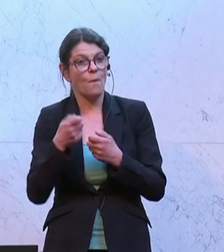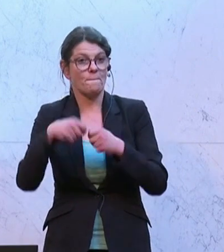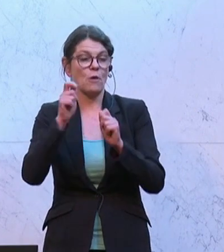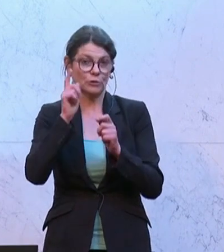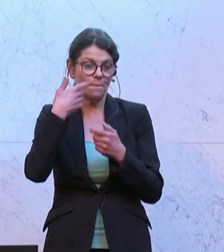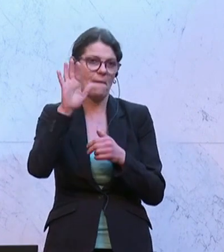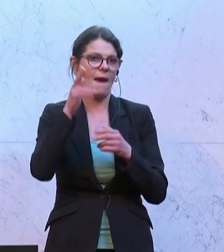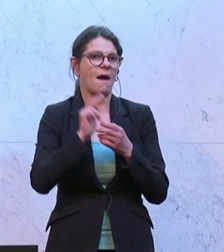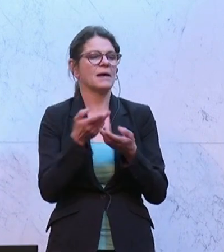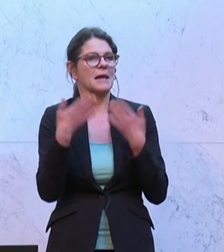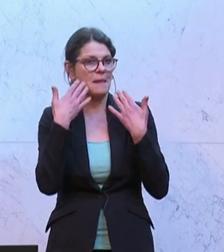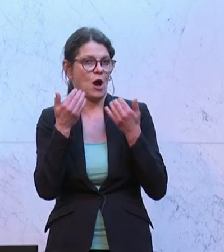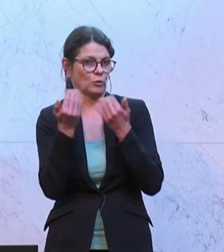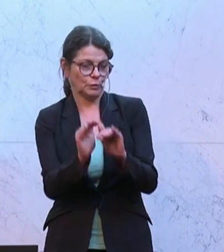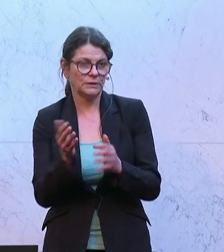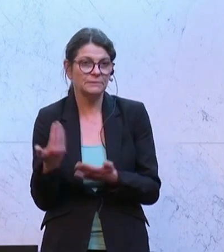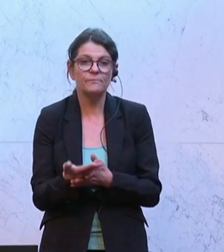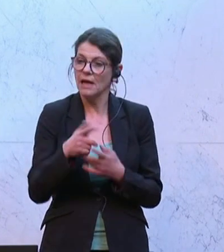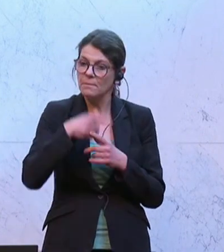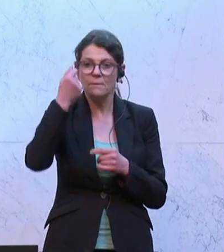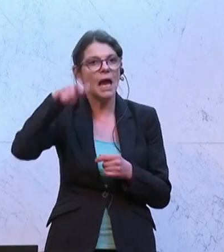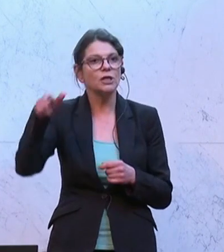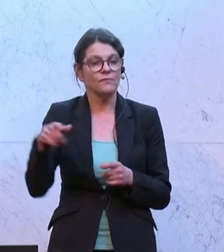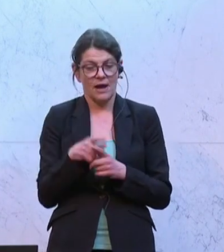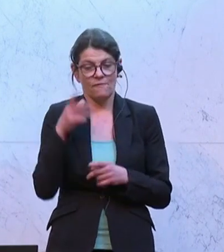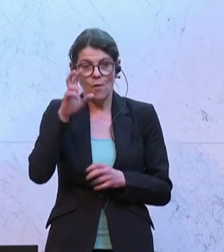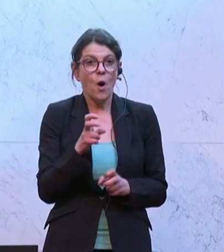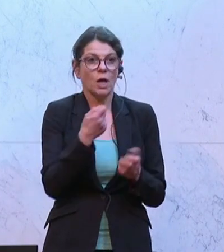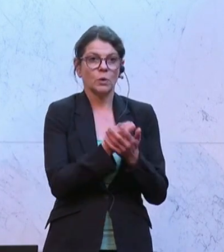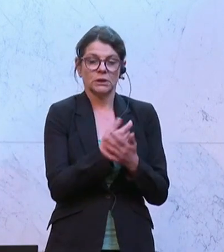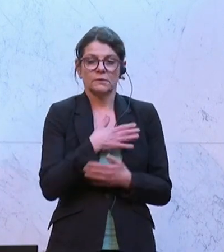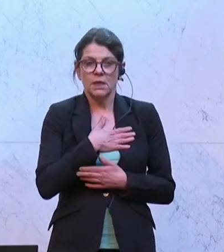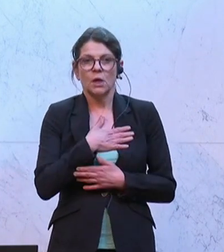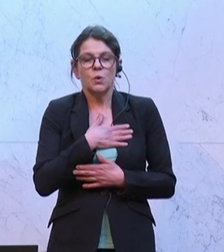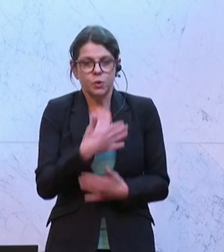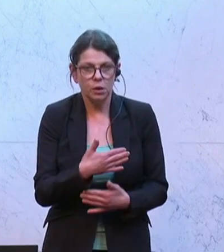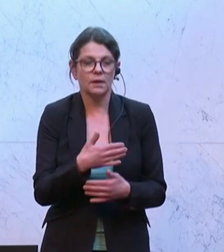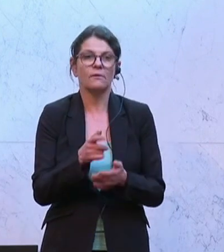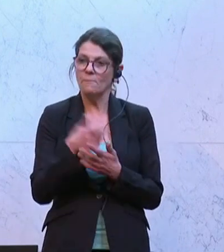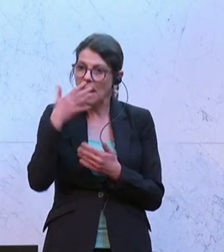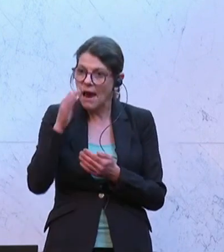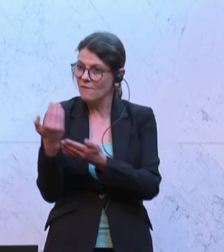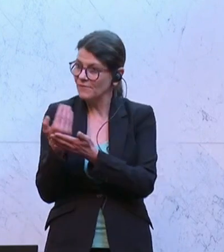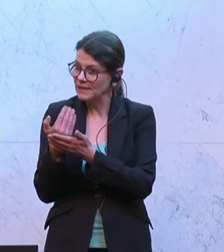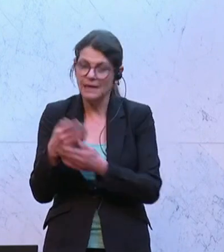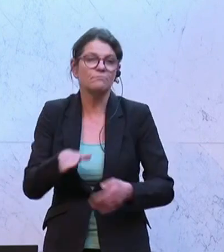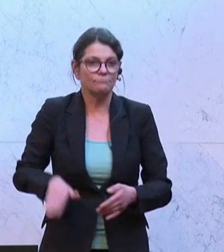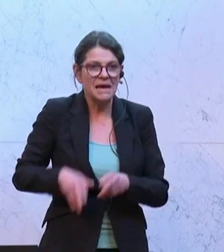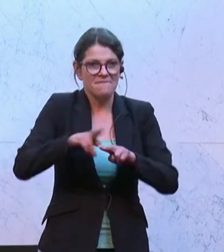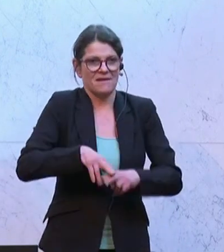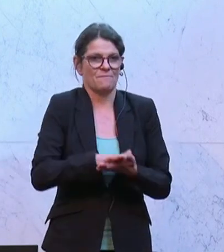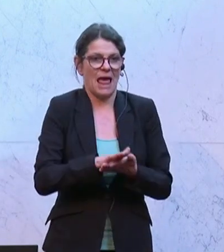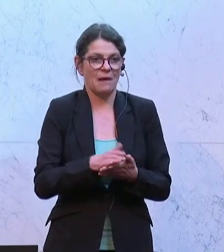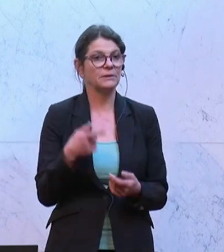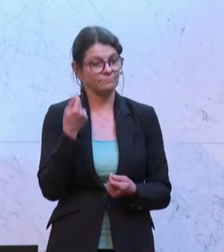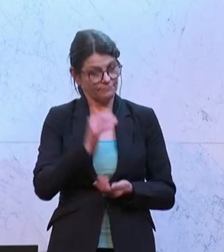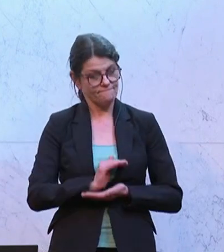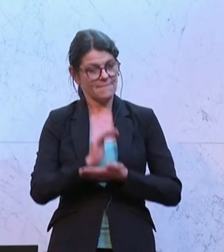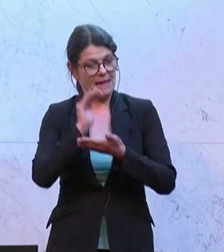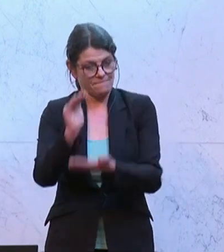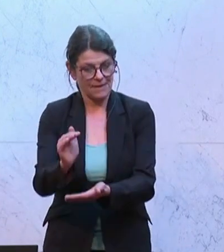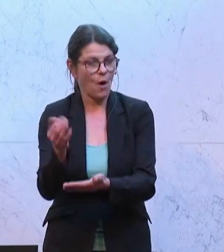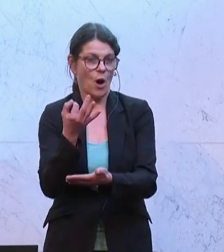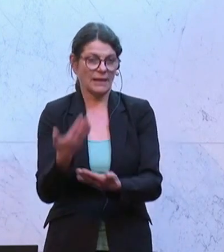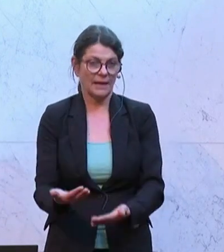in Österreich langfristig bei den Wohnkosten aufatmen können und ihnen wieder mehr vom Einkommen im Börserl bleibt. Das notwendige Geld stellen wir heute dafür